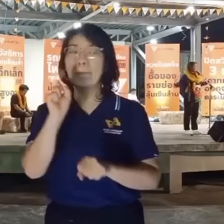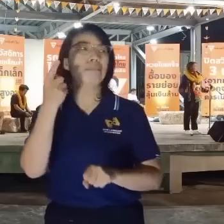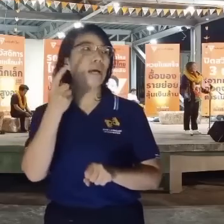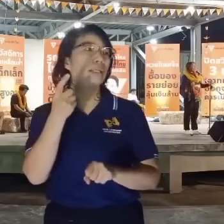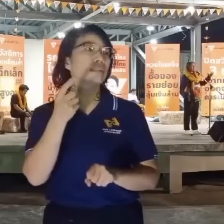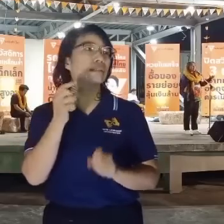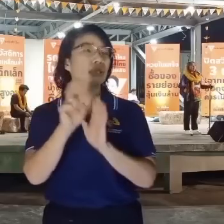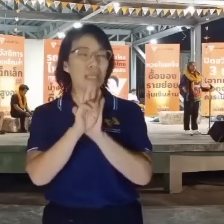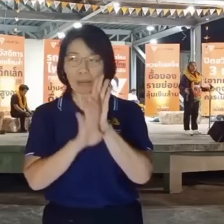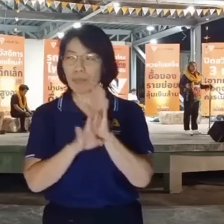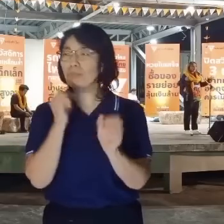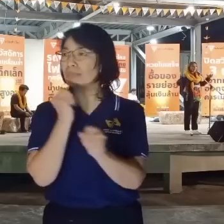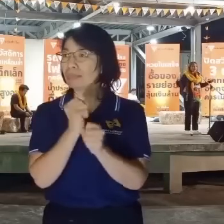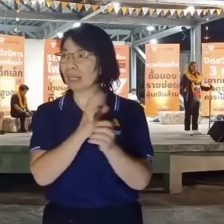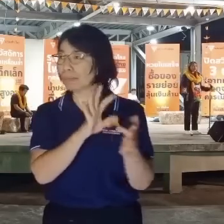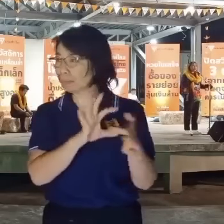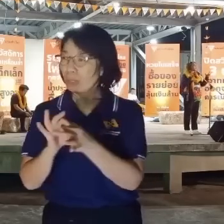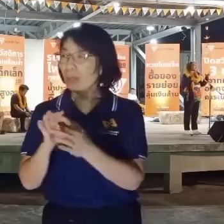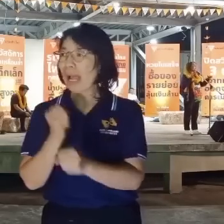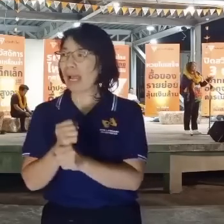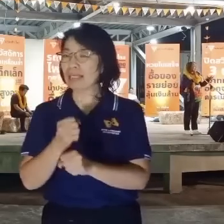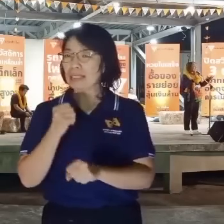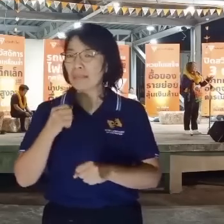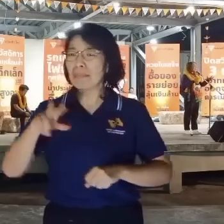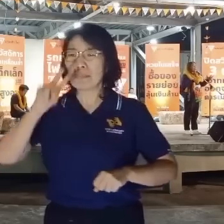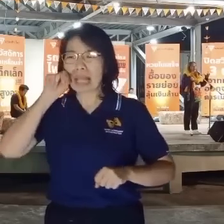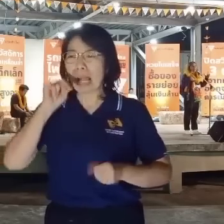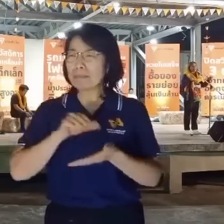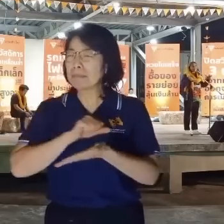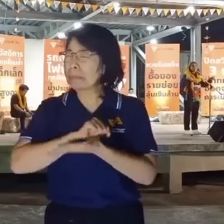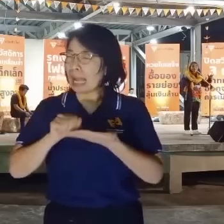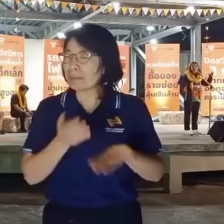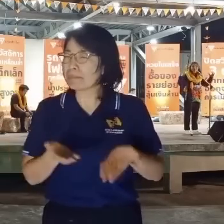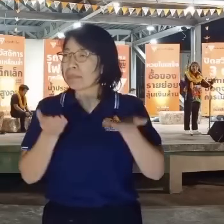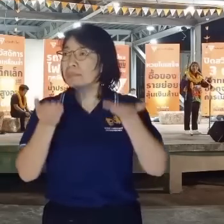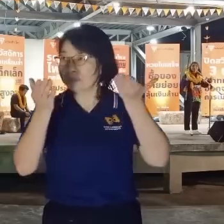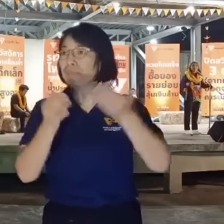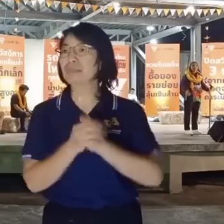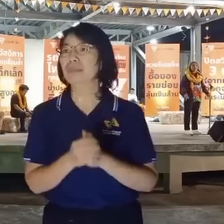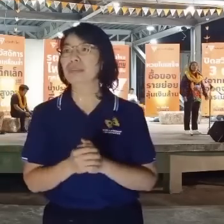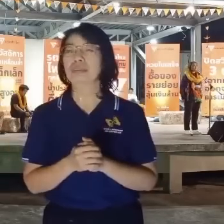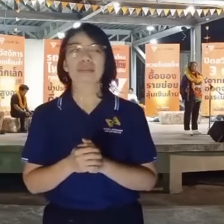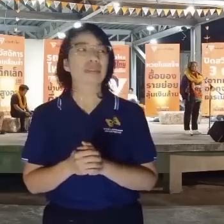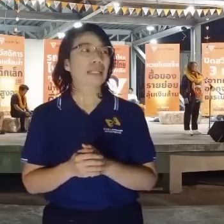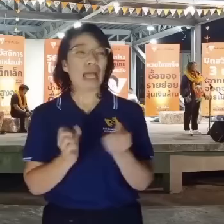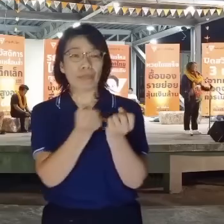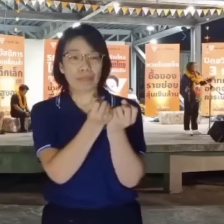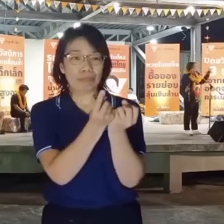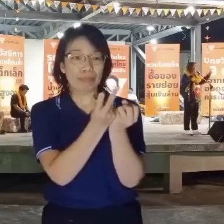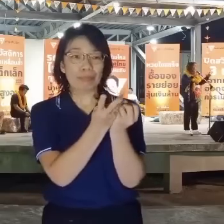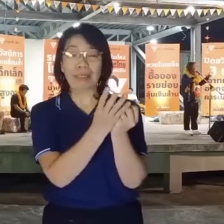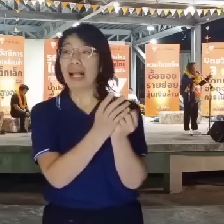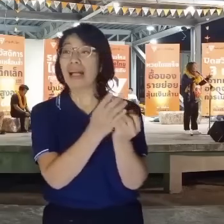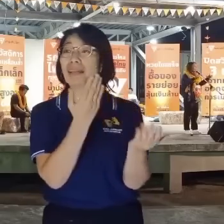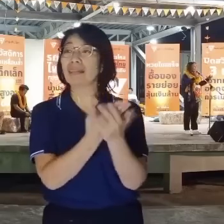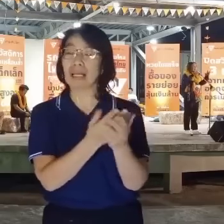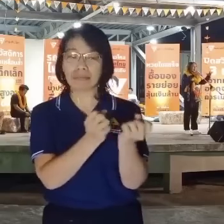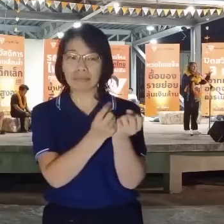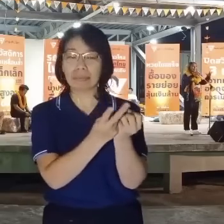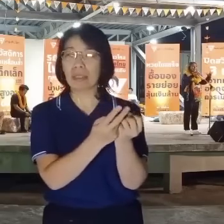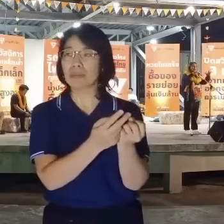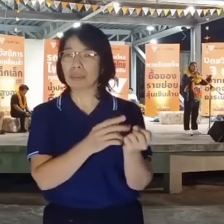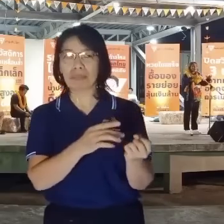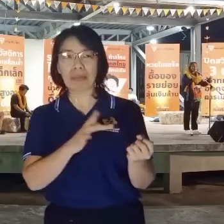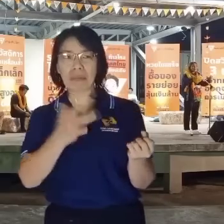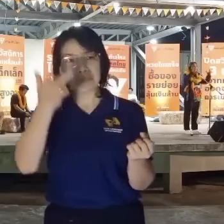องสร้างงานที่เกี่ยวข้องกับการยกระดับน้ำประปาไทยและการติดตั้งสมาร์ทมิเตอร์ให้มันเกิดขึ้นได้และงานพวกนี้จะเป็น